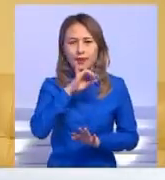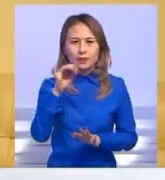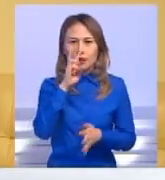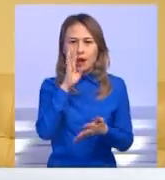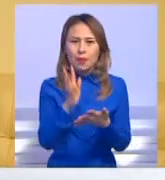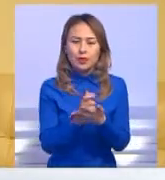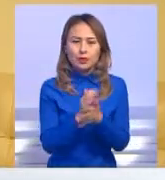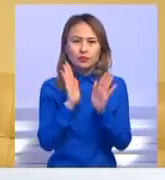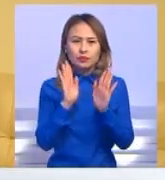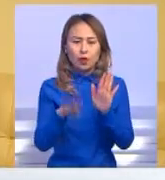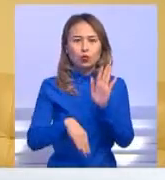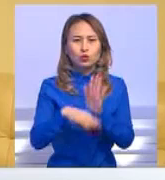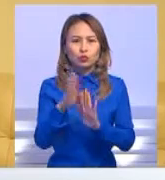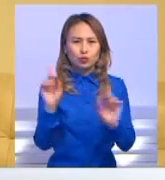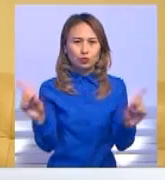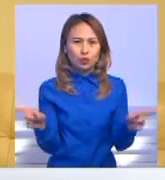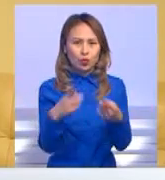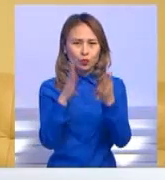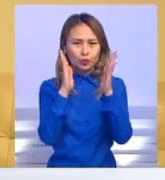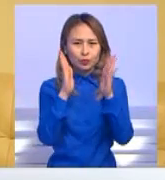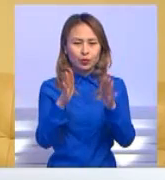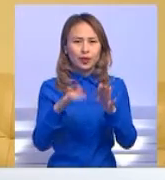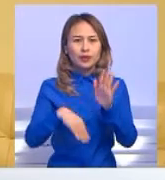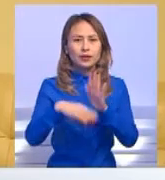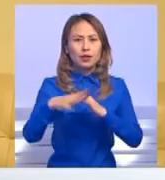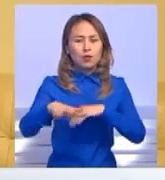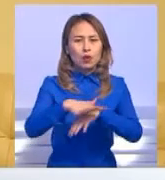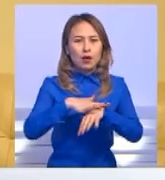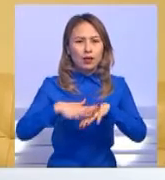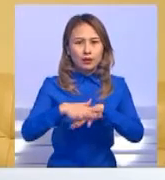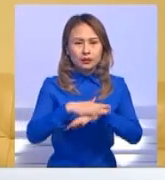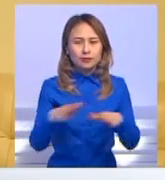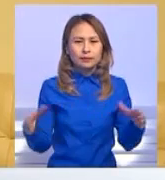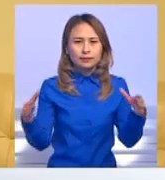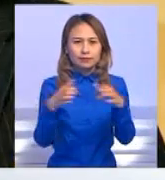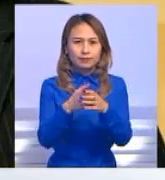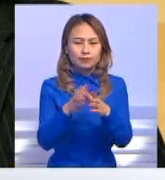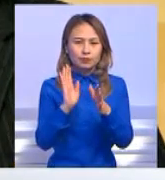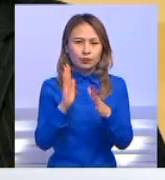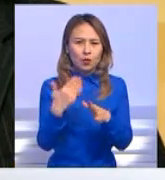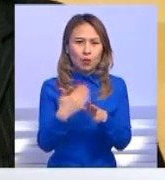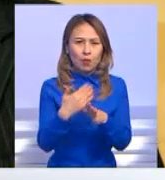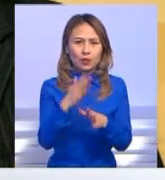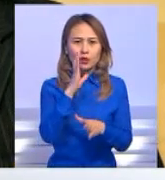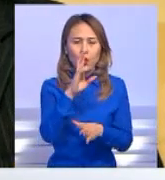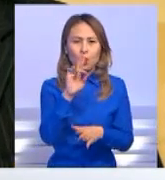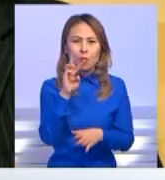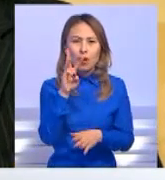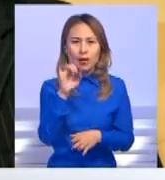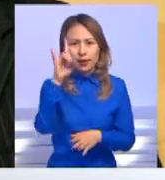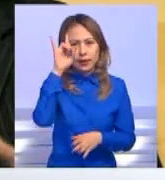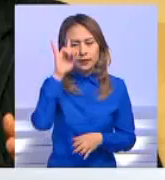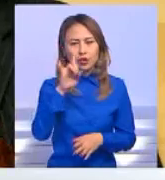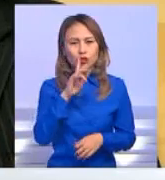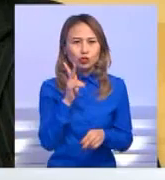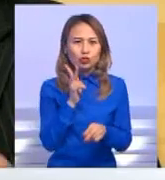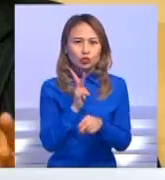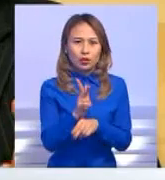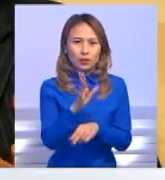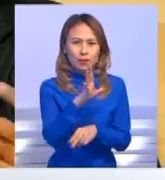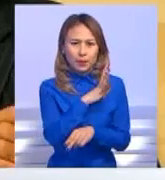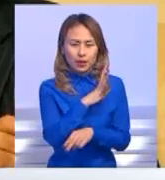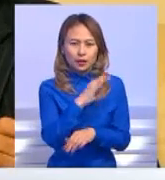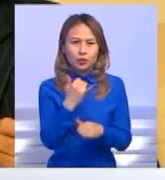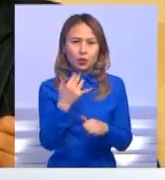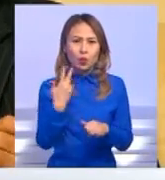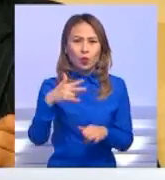тек табысқа кенеледі дейді. Себебі елдің дамуына енді бүкіл халық бірге атсалысатын болады. Сантош Кумар Қазақстанда 3 рет болған